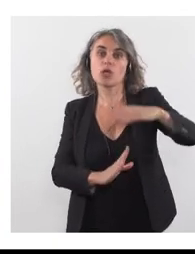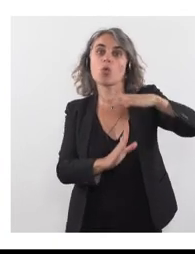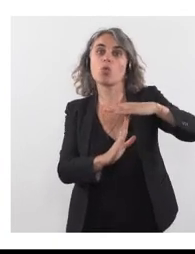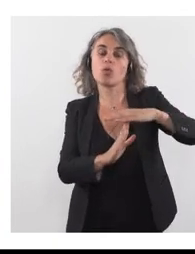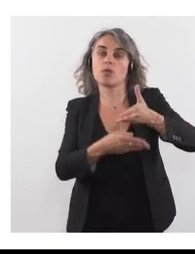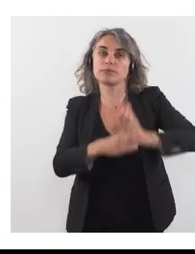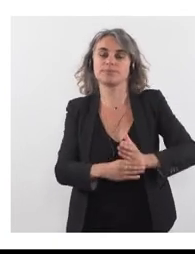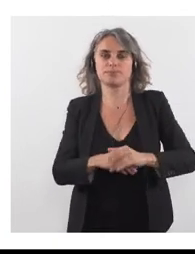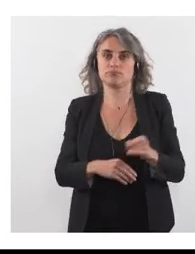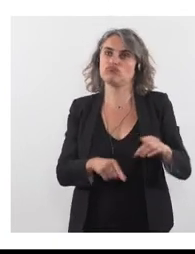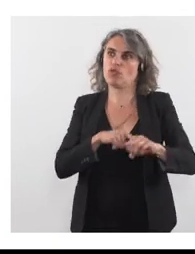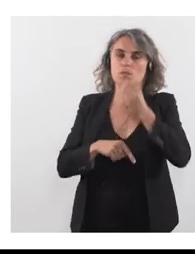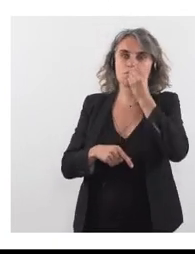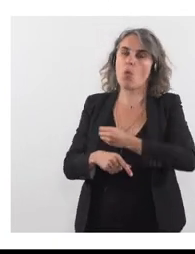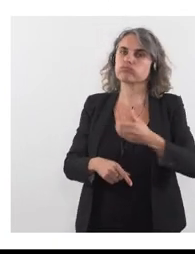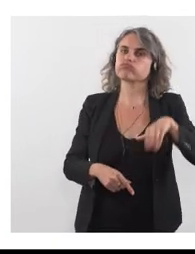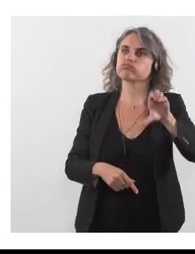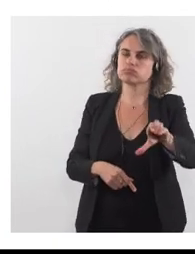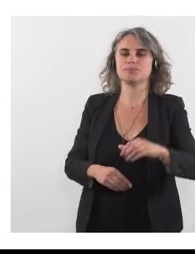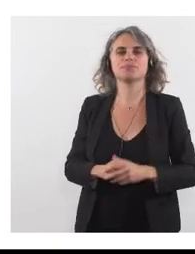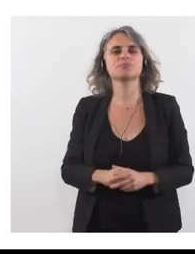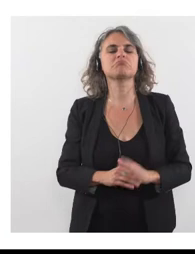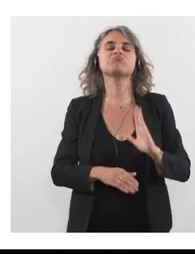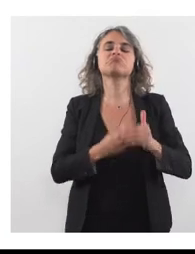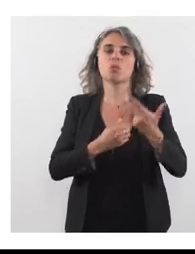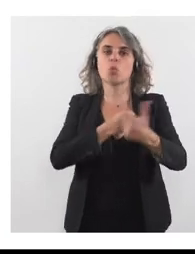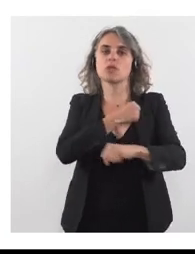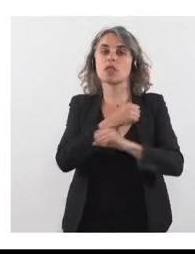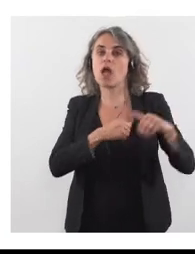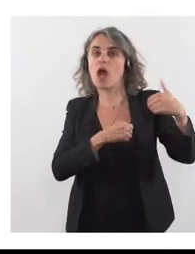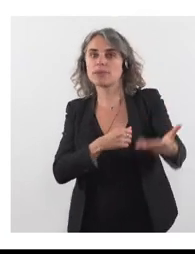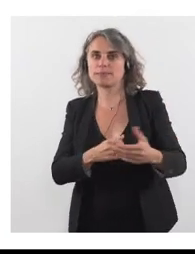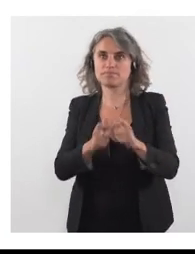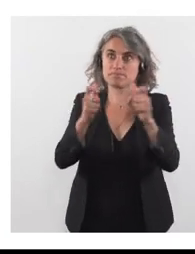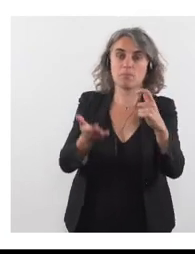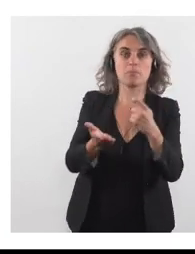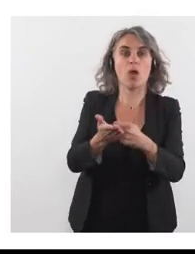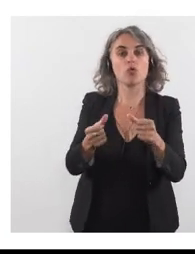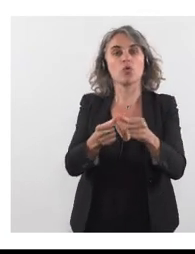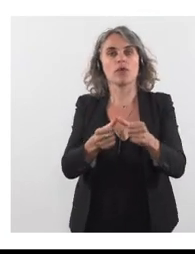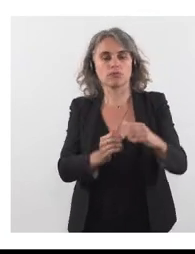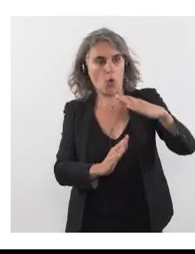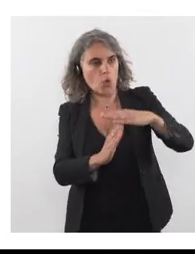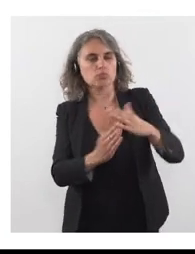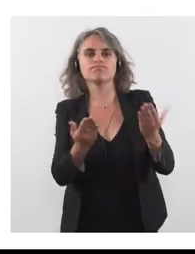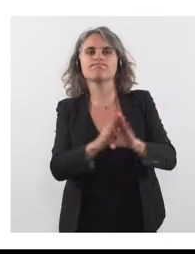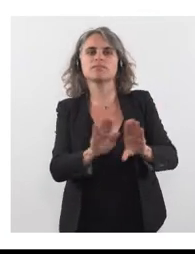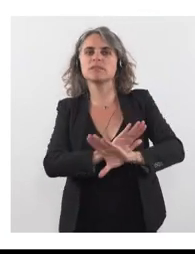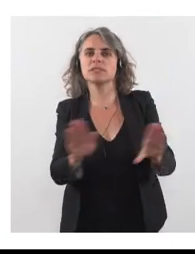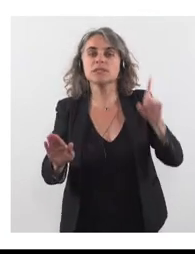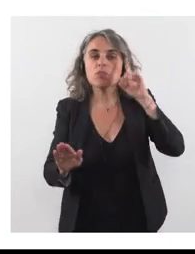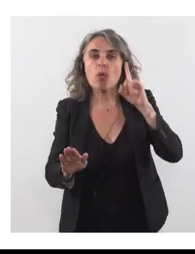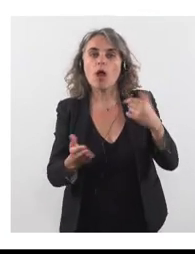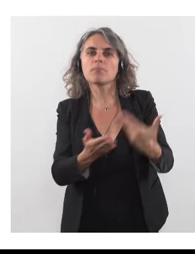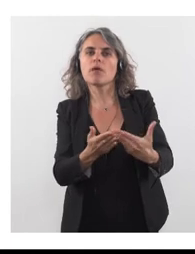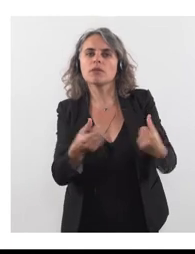Ce qui a été fait. Au bout de 3 semaines, la banque a clôturé le compte parce qu'elle n'avait pas de titre de séjour